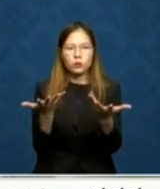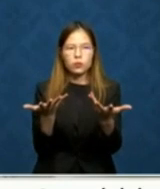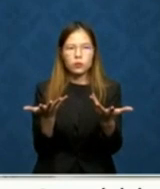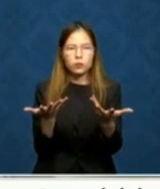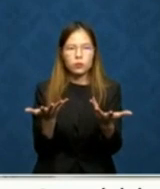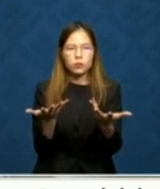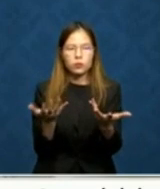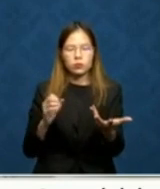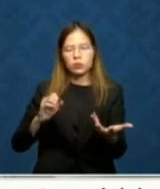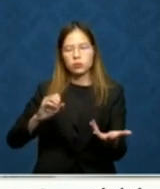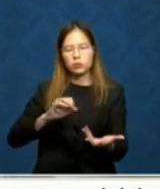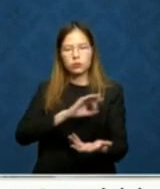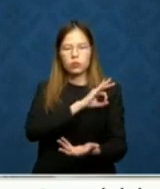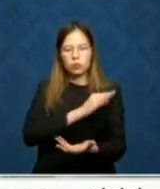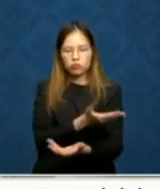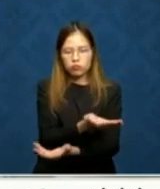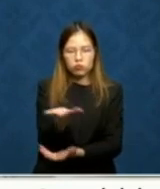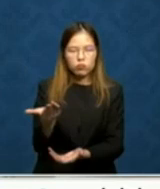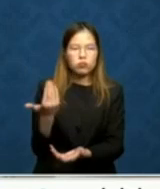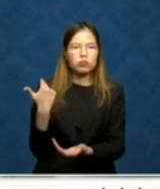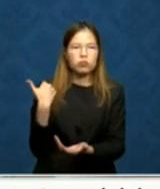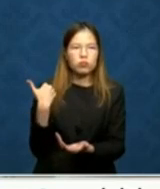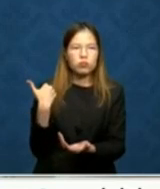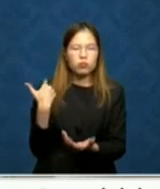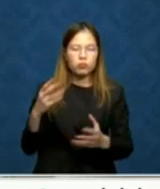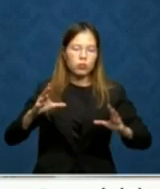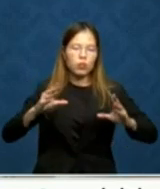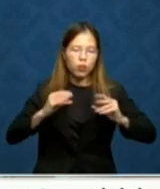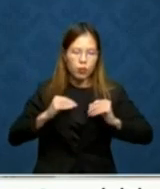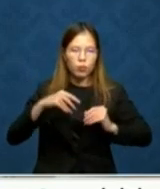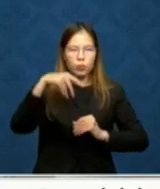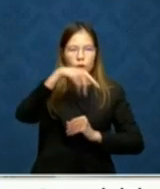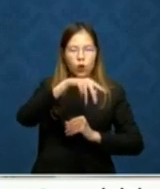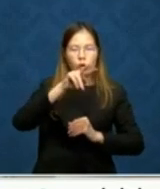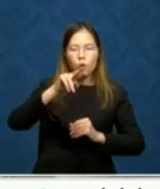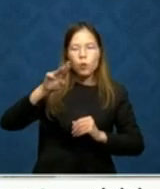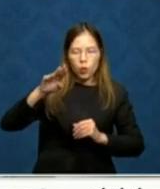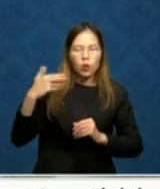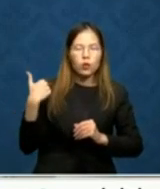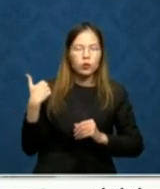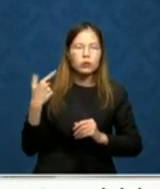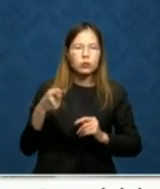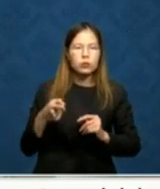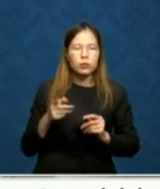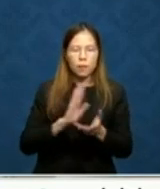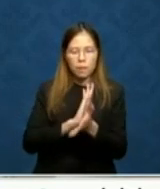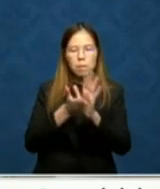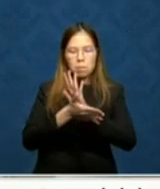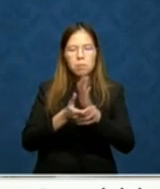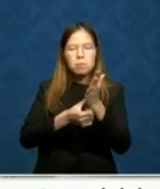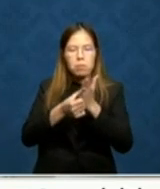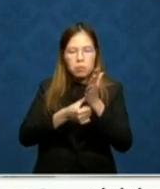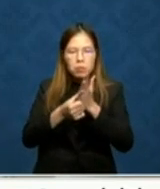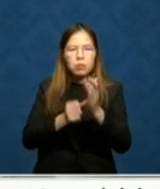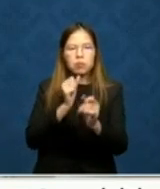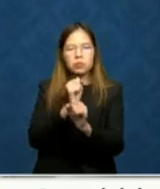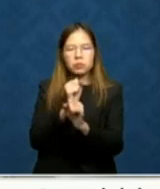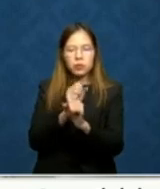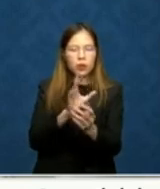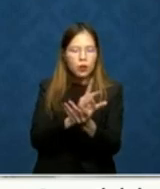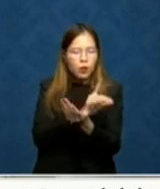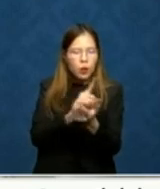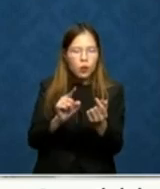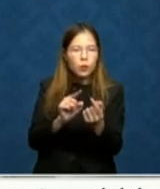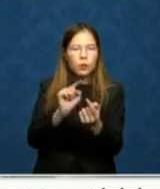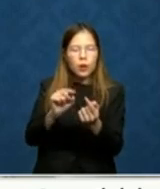านสมาชิกเนี่ยได้ร่วมใจกันรับร่างพระราชบัญญัติตัวนี้เพื่อที่จะปรับปรุงแก้ไขและทำสังคม